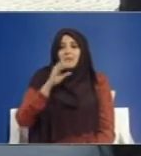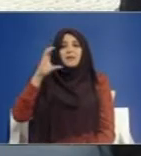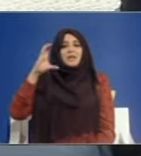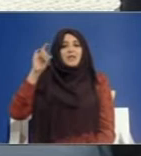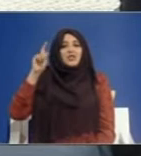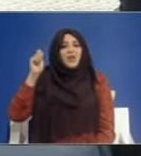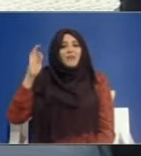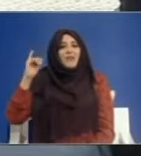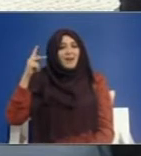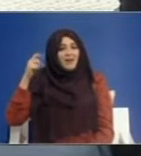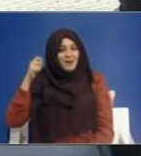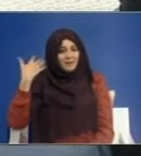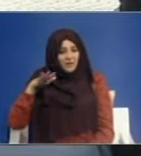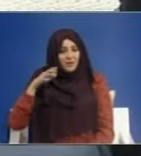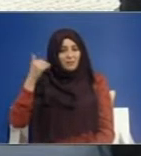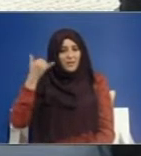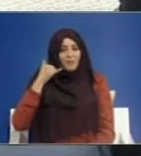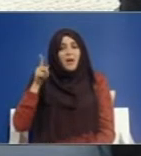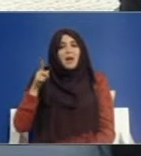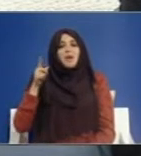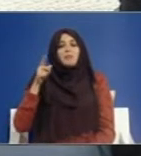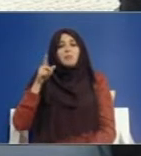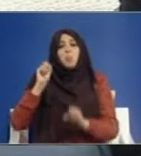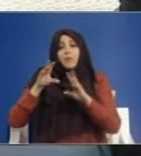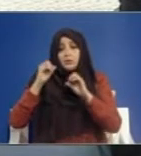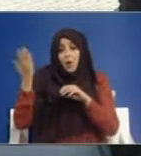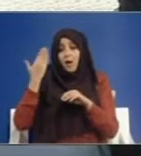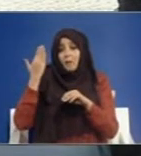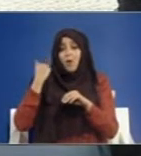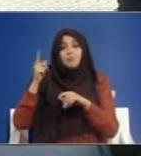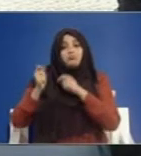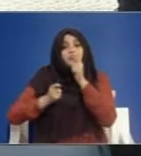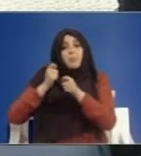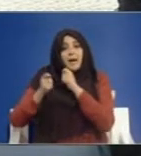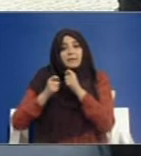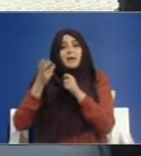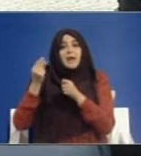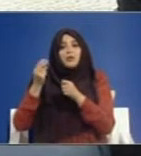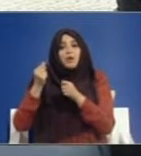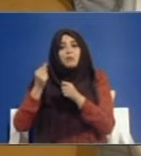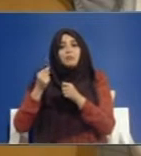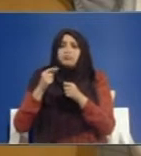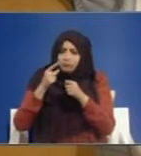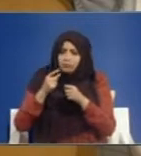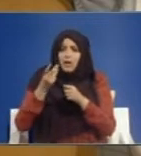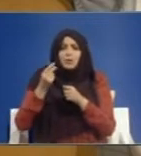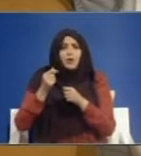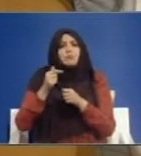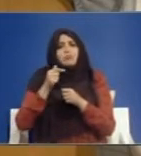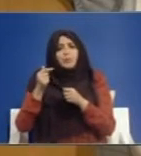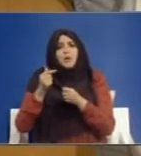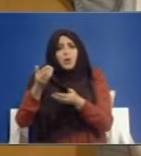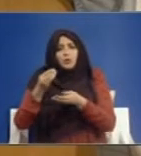أستاذة سلفت من الخدمات الاجتماعية، قالوا لا ما تقدرش تسلفي حتى تكون السكنة هذه باسمك، راحت فعلا دات وثيقة